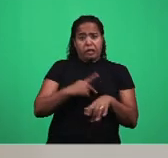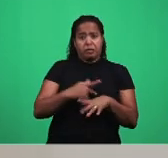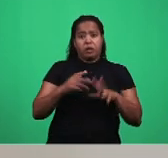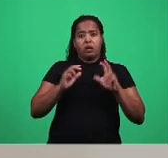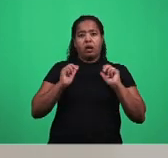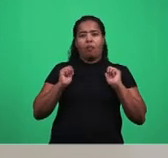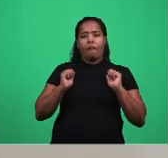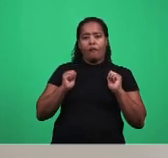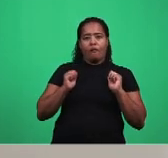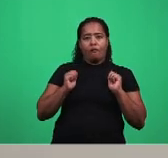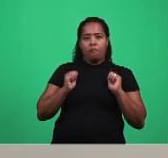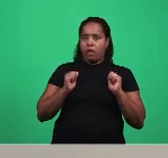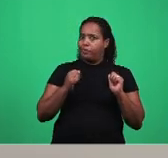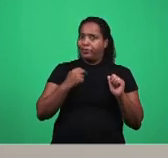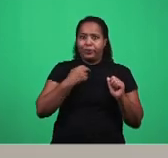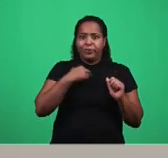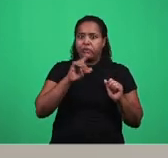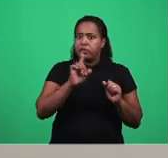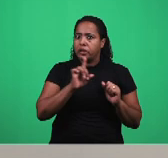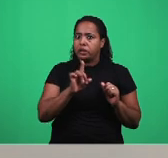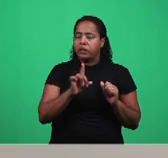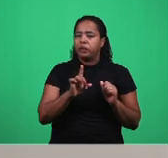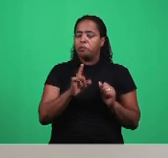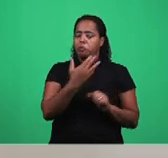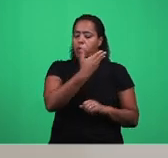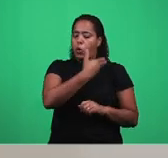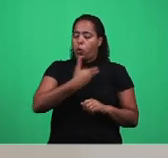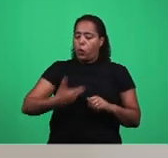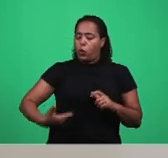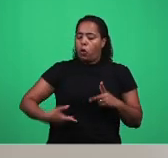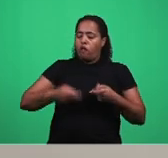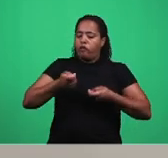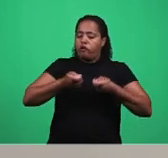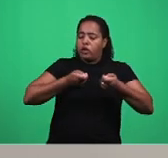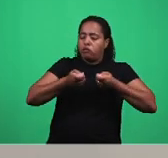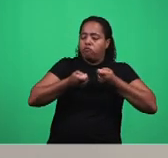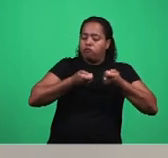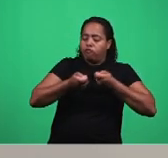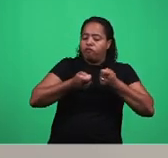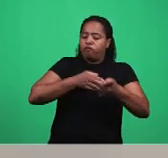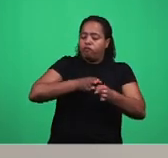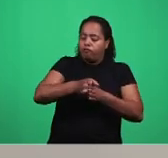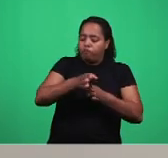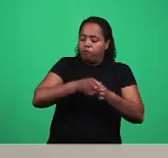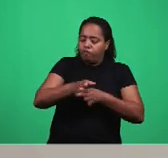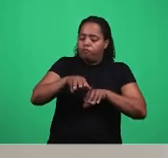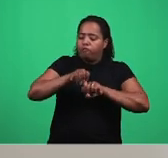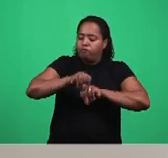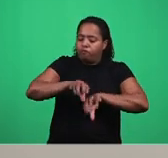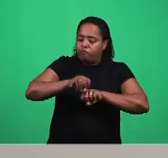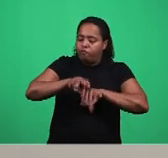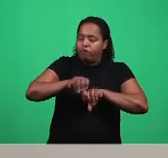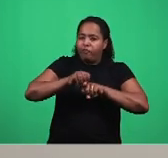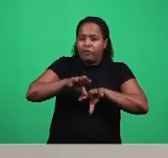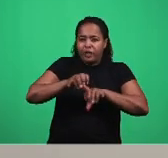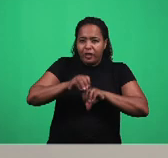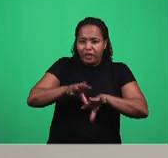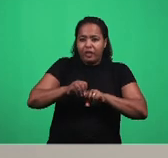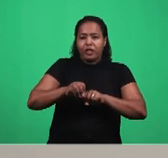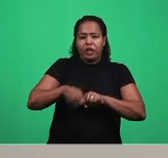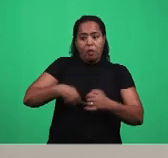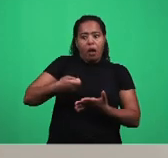une commodité, mais il ne peut pas, parce que le gouvernement, c'est celui qui détermine les choses, qui enseigne, qui instruit, qui éduque, c'est